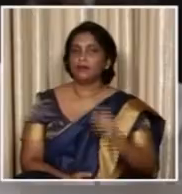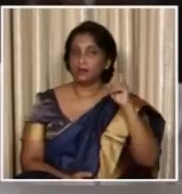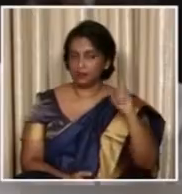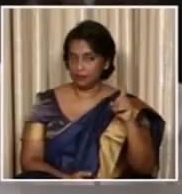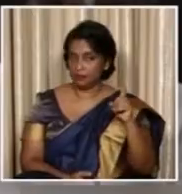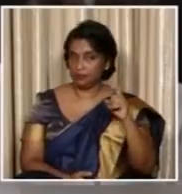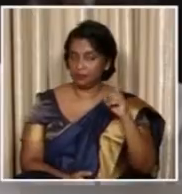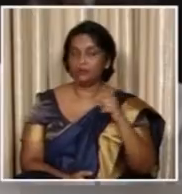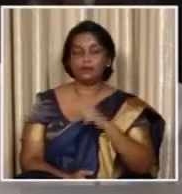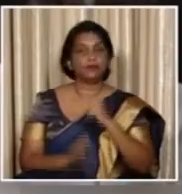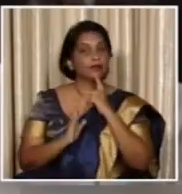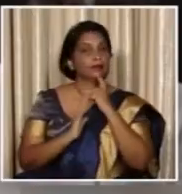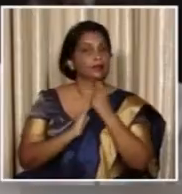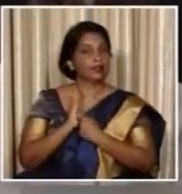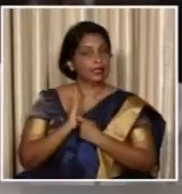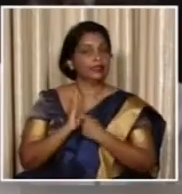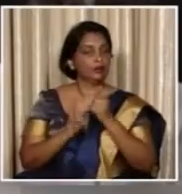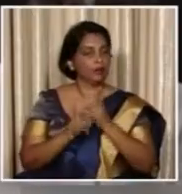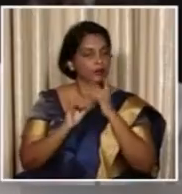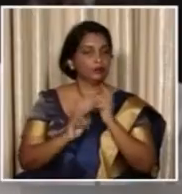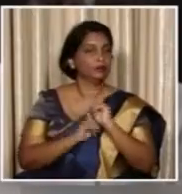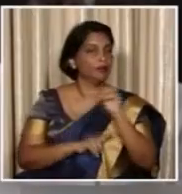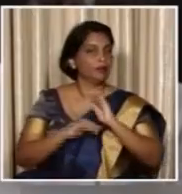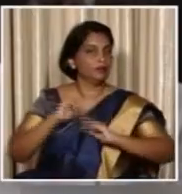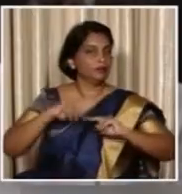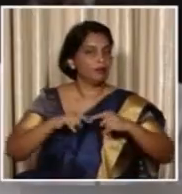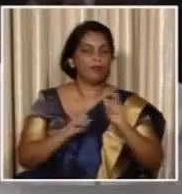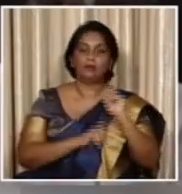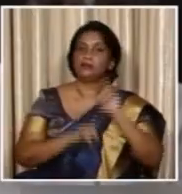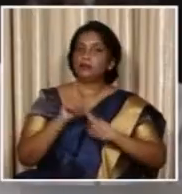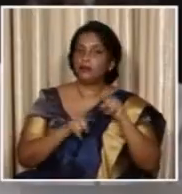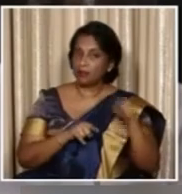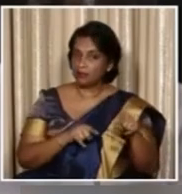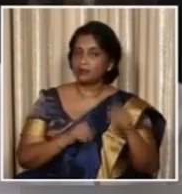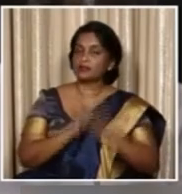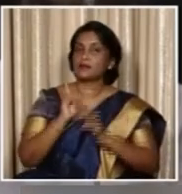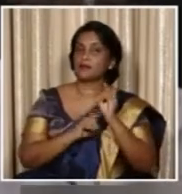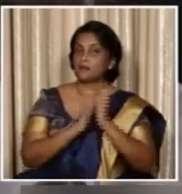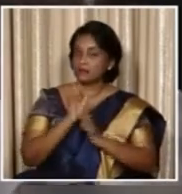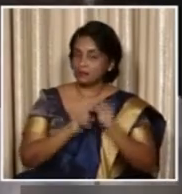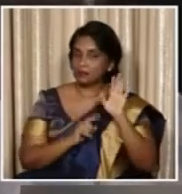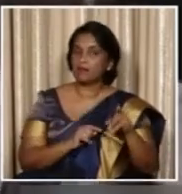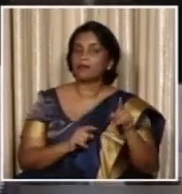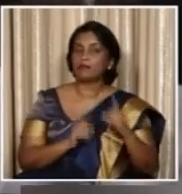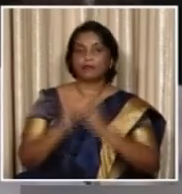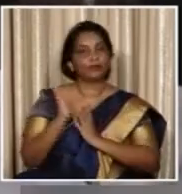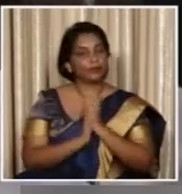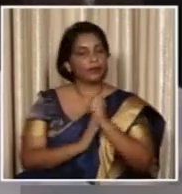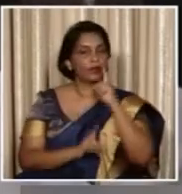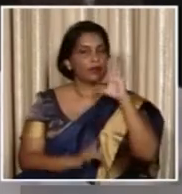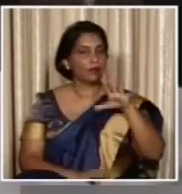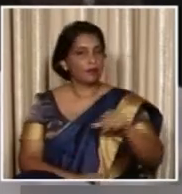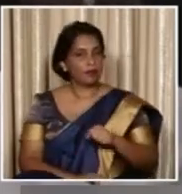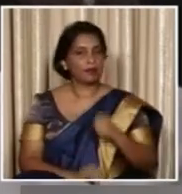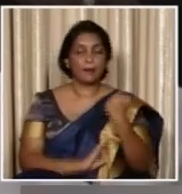එකට. නීතිය අනුව පාර්ලිමේන්තු විසින්ම ක්‍රියාත්මක කළ හැකි පාර්ලිමේන්තුවේ සහ එහි මන්ත්‍රීවරයන්ගේ වරප්‍රසාද පරිහාර හා